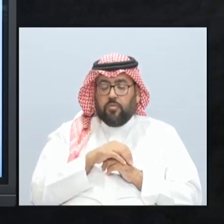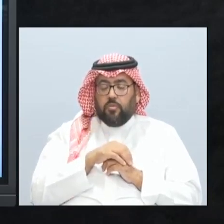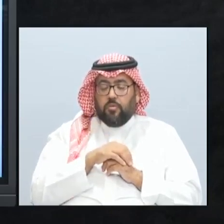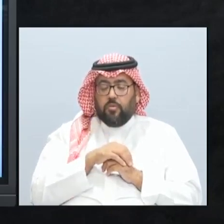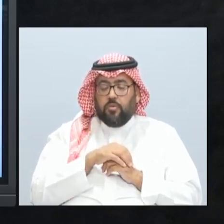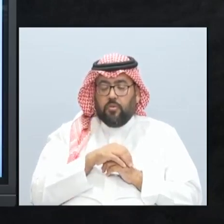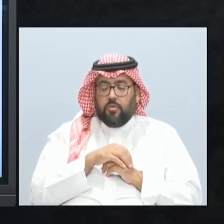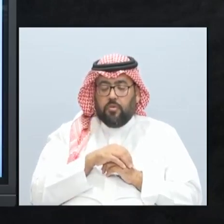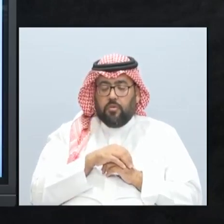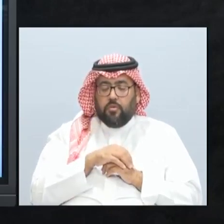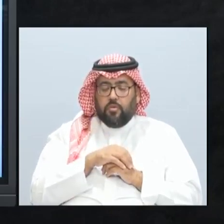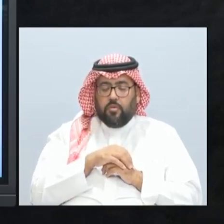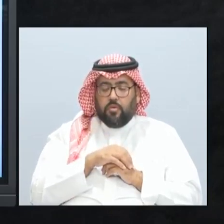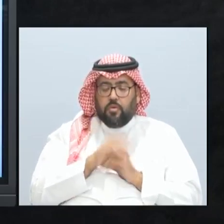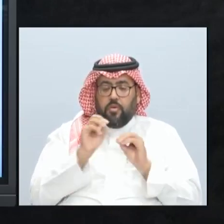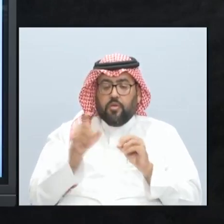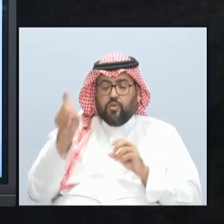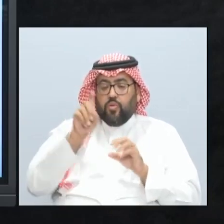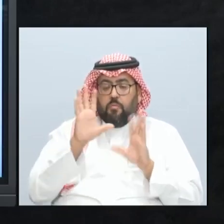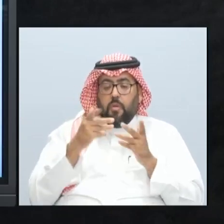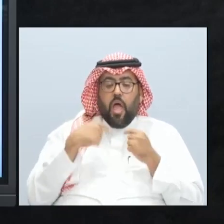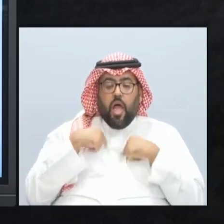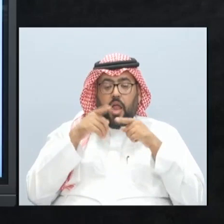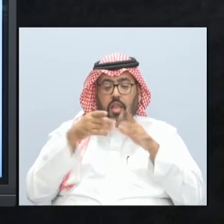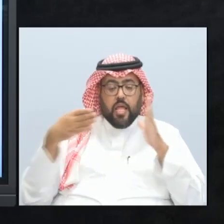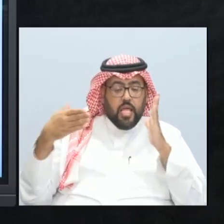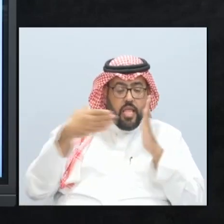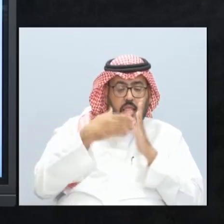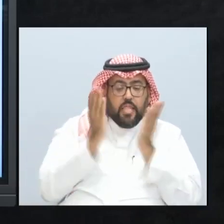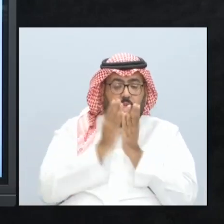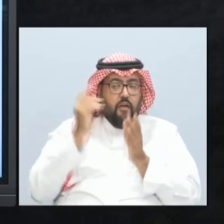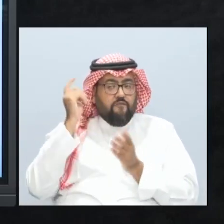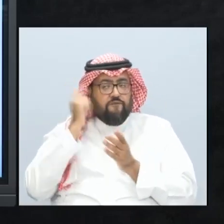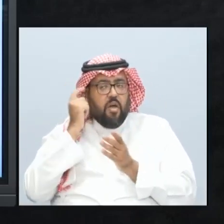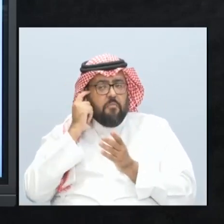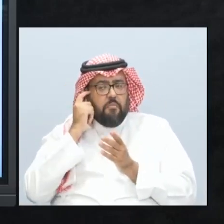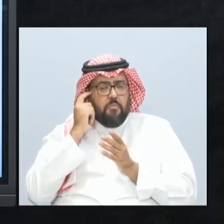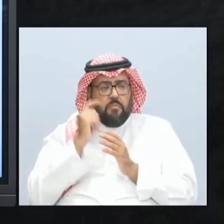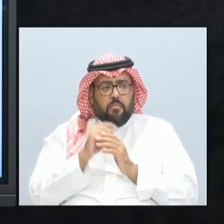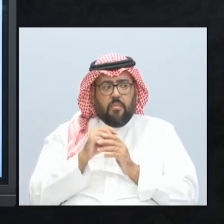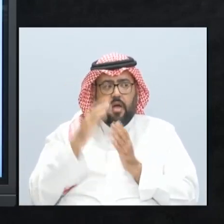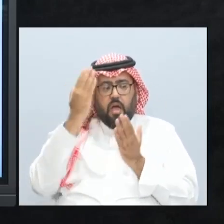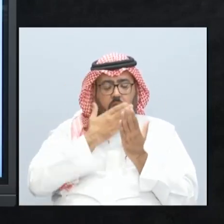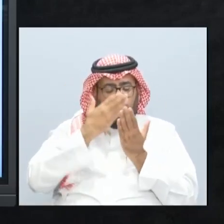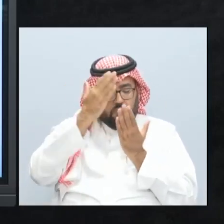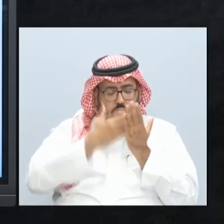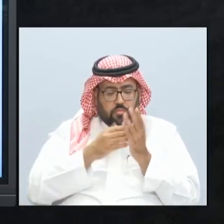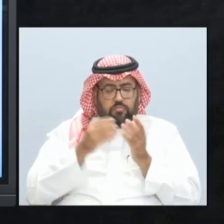قليل الى ان وصلنا الى هذا السؤال فانا اكون قد فهمت النص